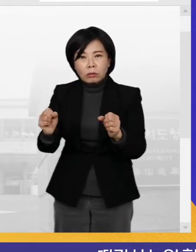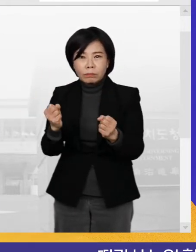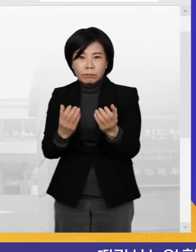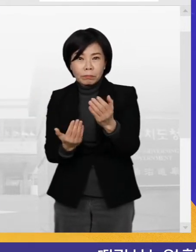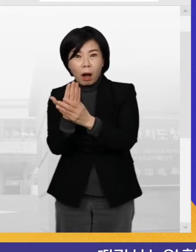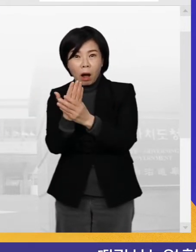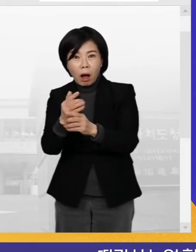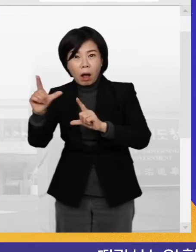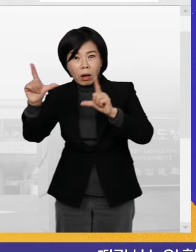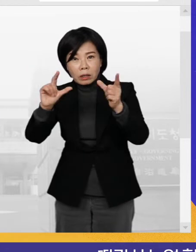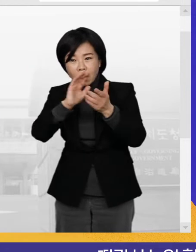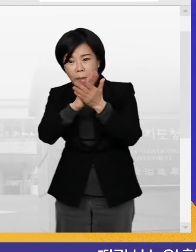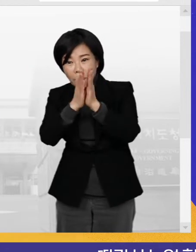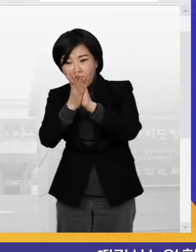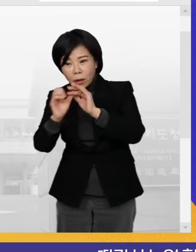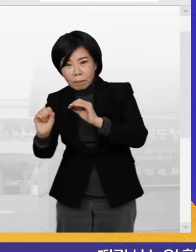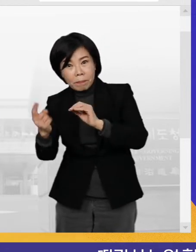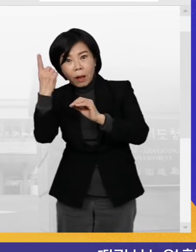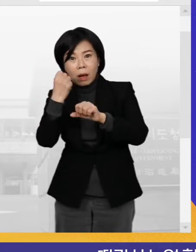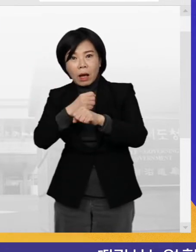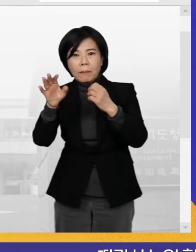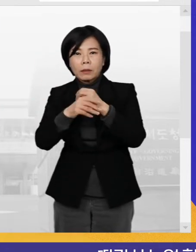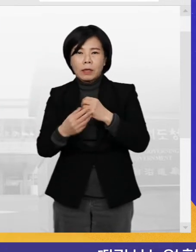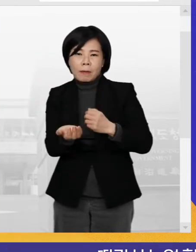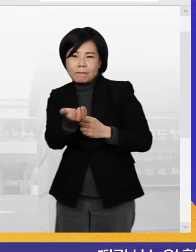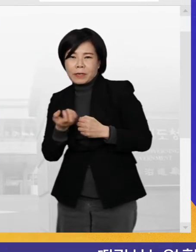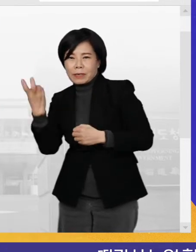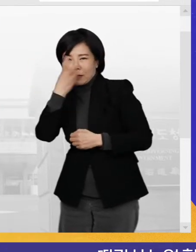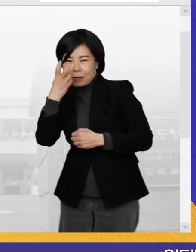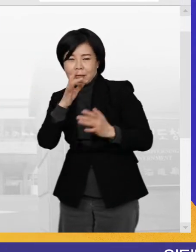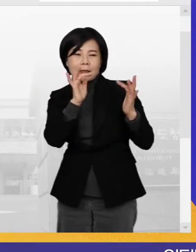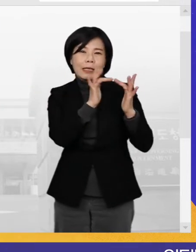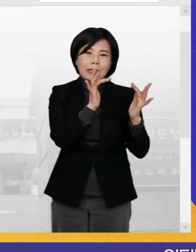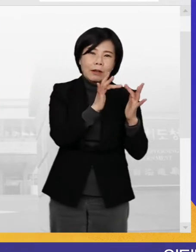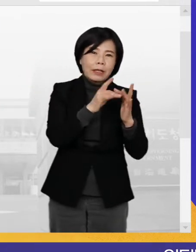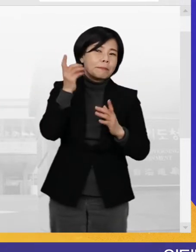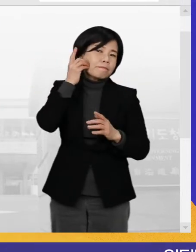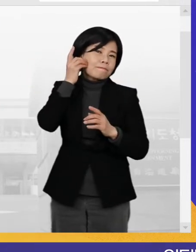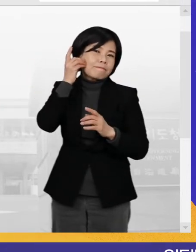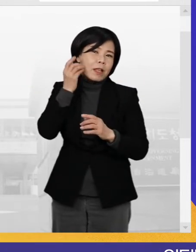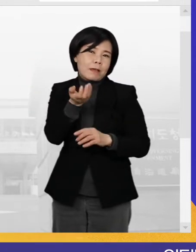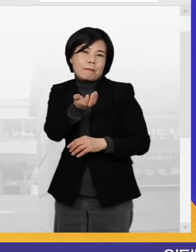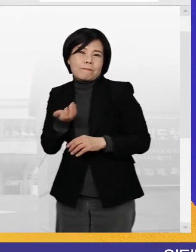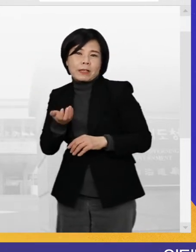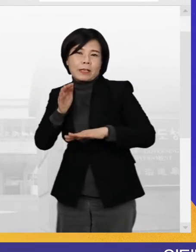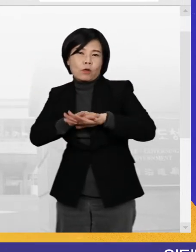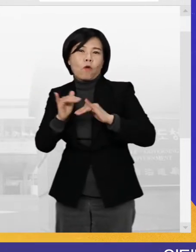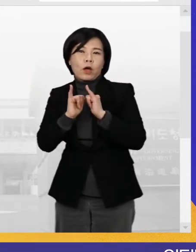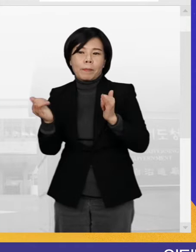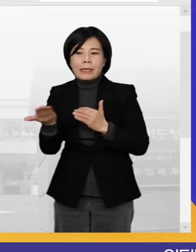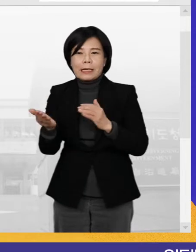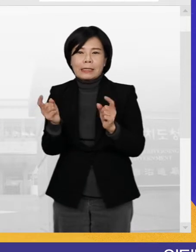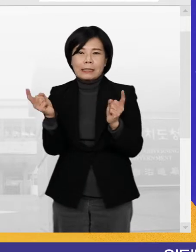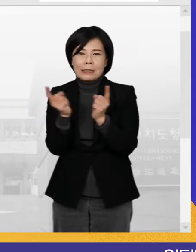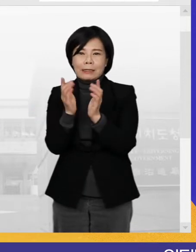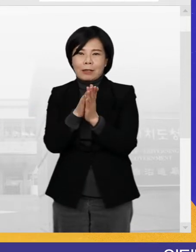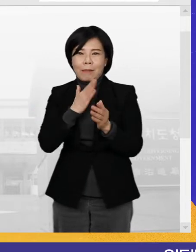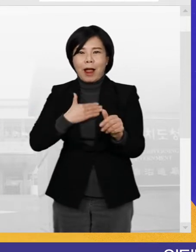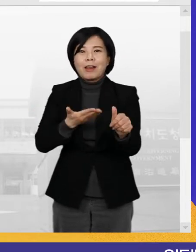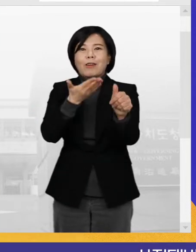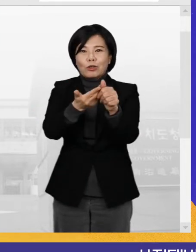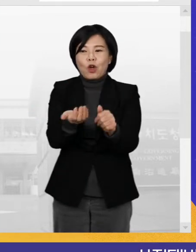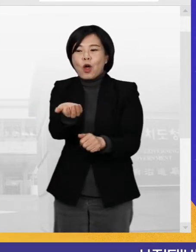수 있는 그러한 기상 요인들을 사전에 분석을 해서 인터넷이나 휴대폰으로 미리 농업인들에게